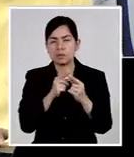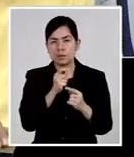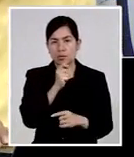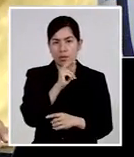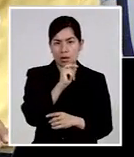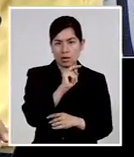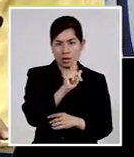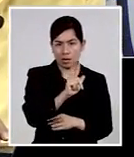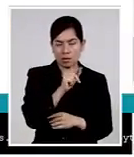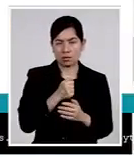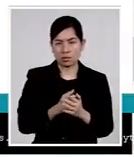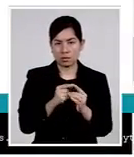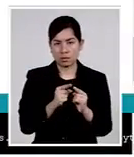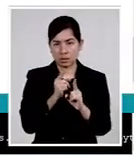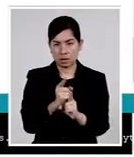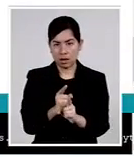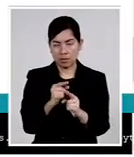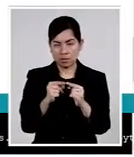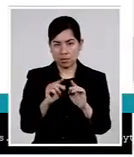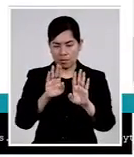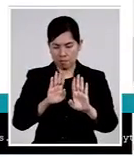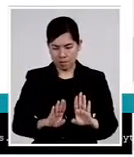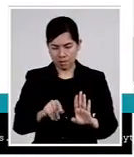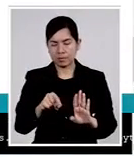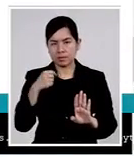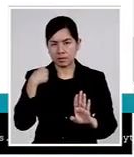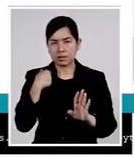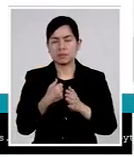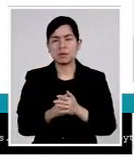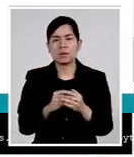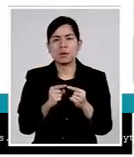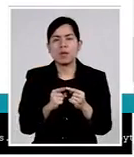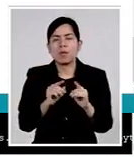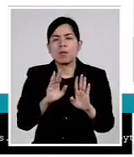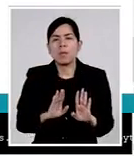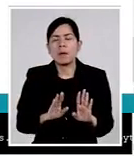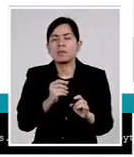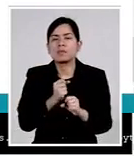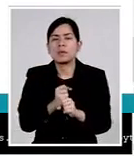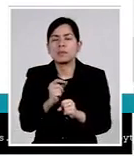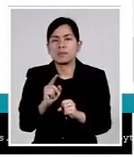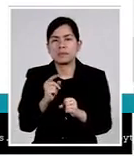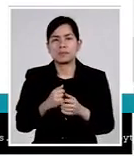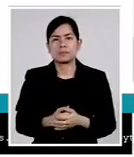หรือนะครับตรงนี้แทนที่จะเป็นอนาล็อกไลท์นะครับเราใช้นะครับ